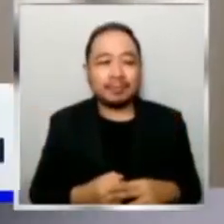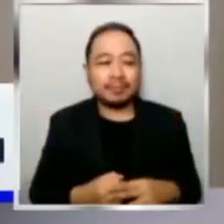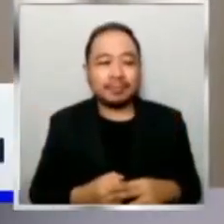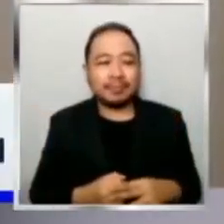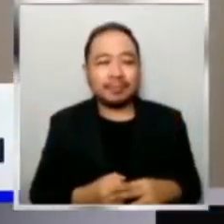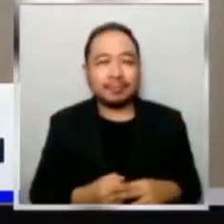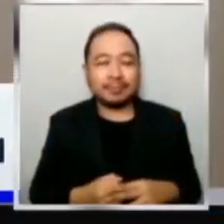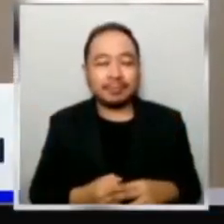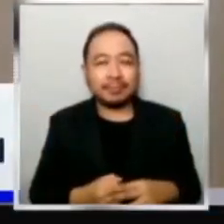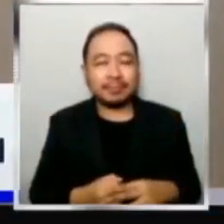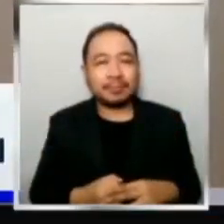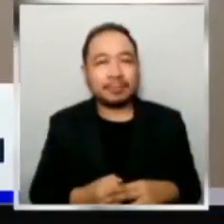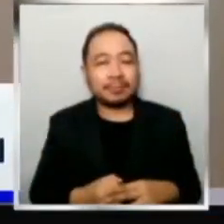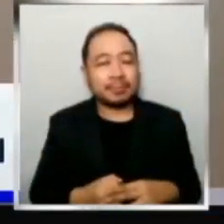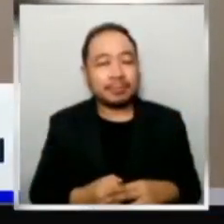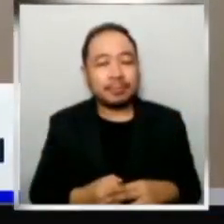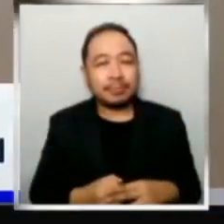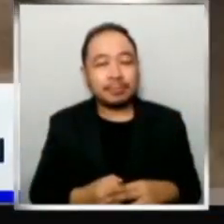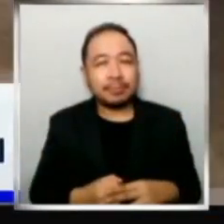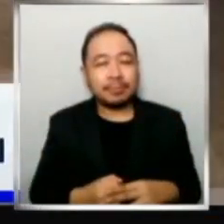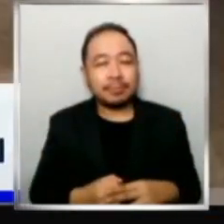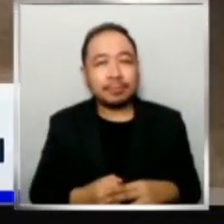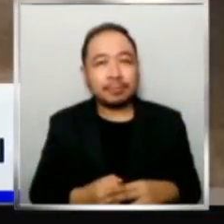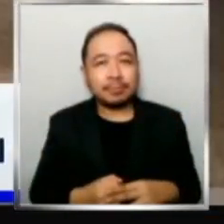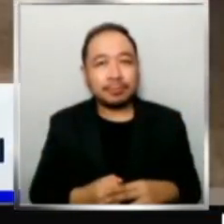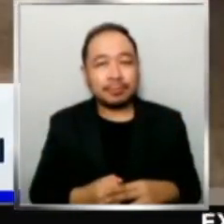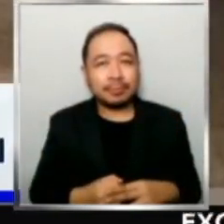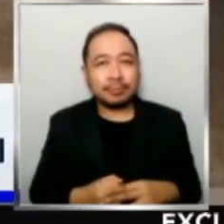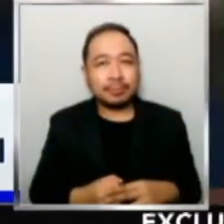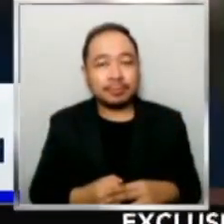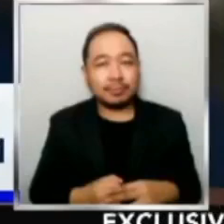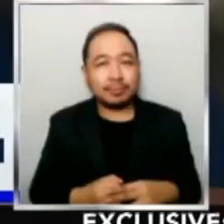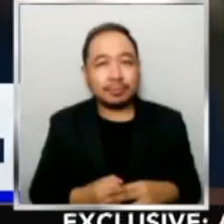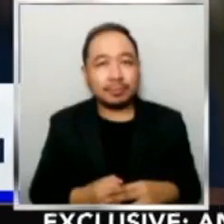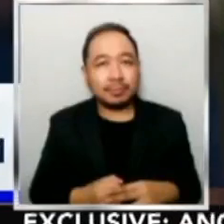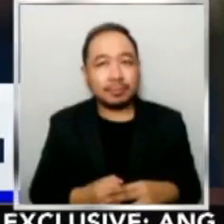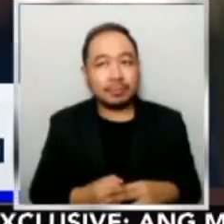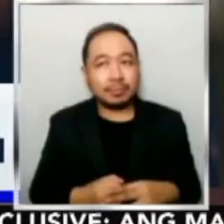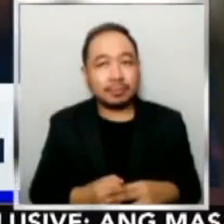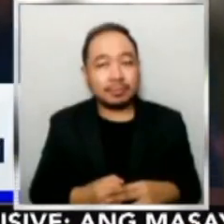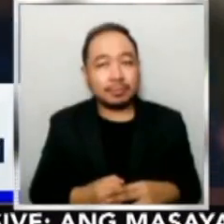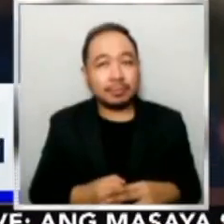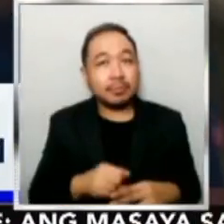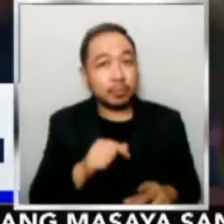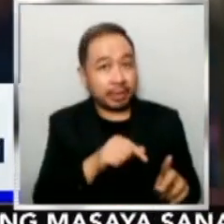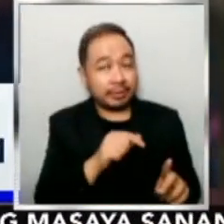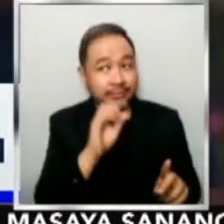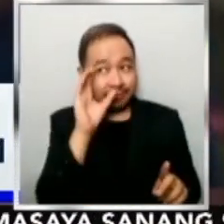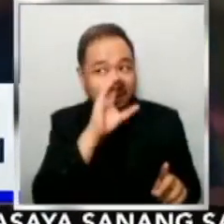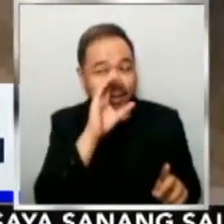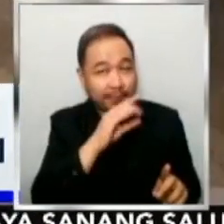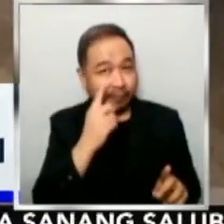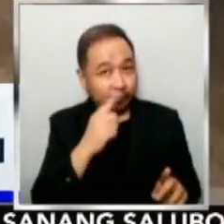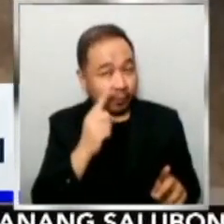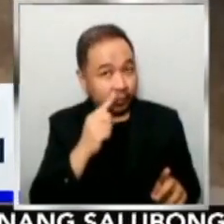Elaine, did you get it? Where is it? Give it to me! Ito ba hinahanap mo? Chucky.